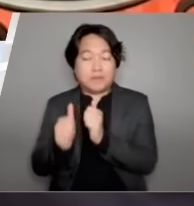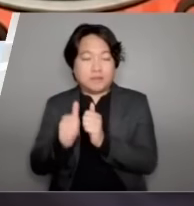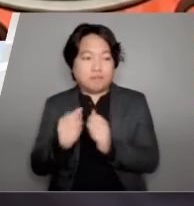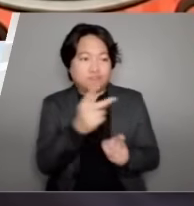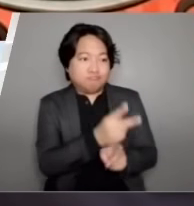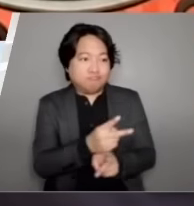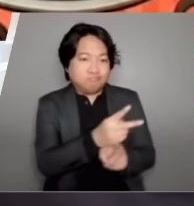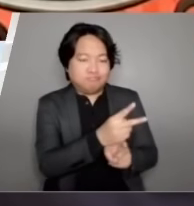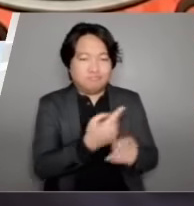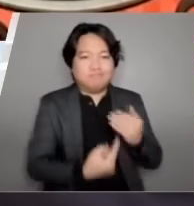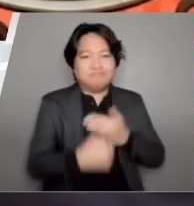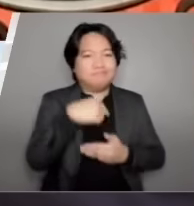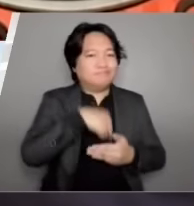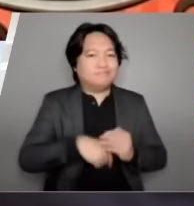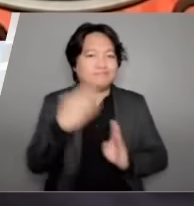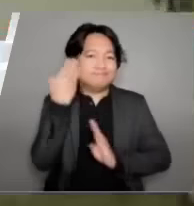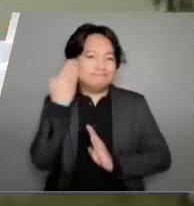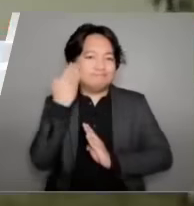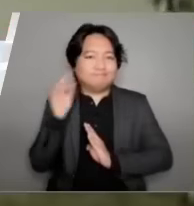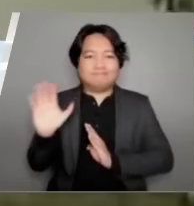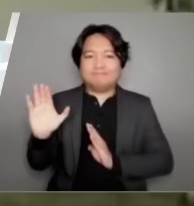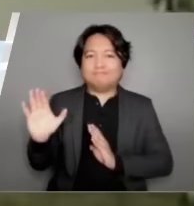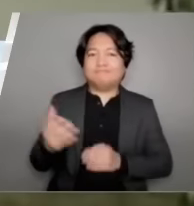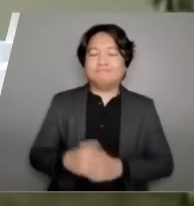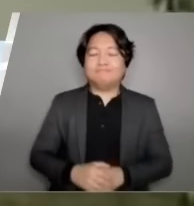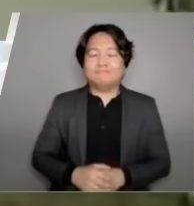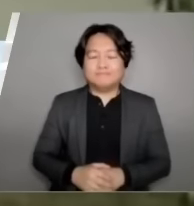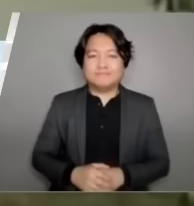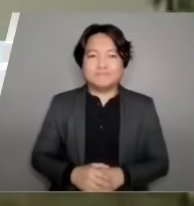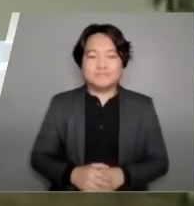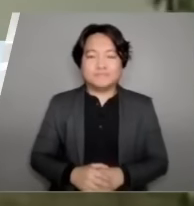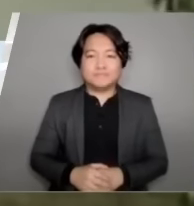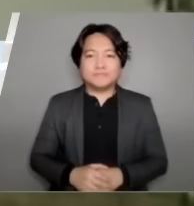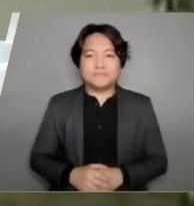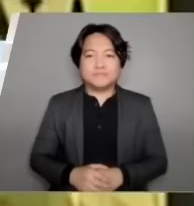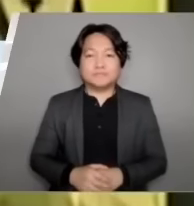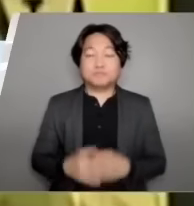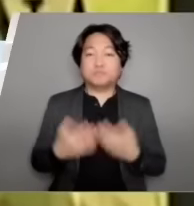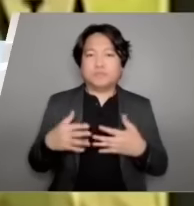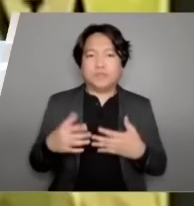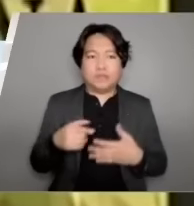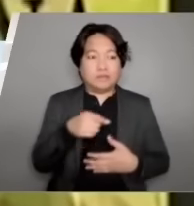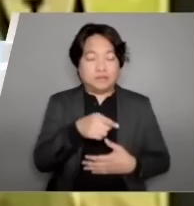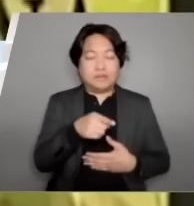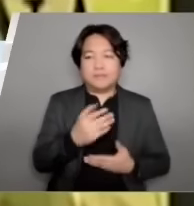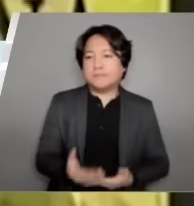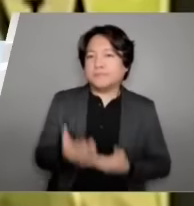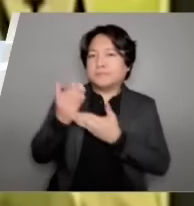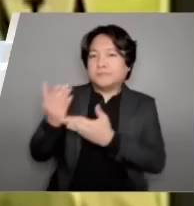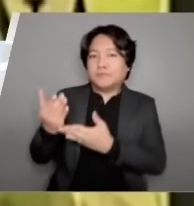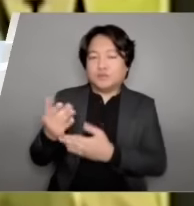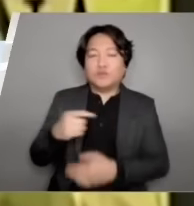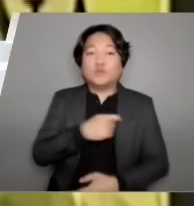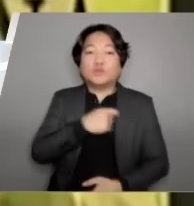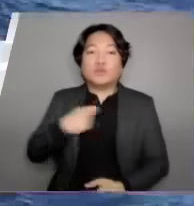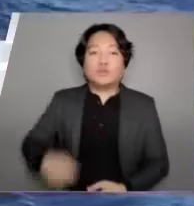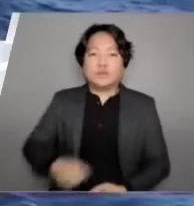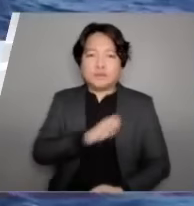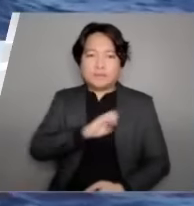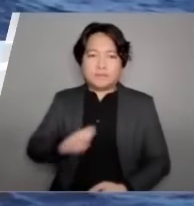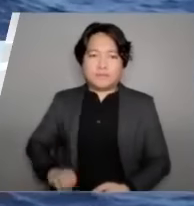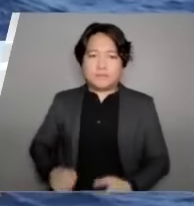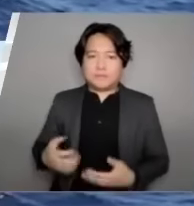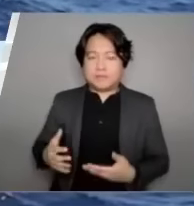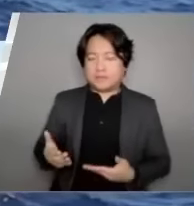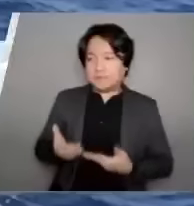Filipino fishermen and for humanitarian cause. Naidulog natin sa Chinese Embassy ang mga pahayag na ito ng PCG at mga mangingisda,